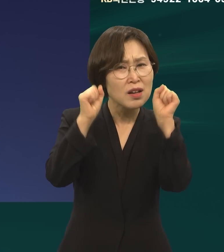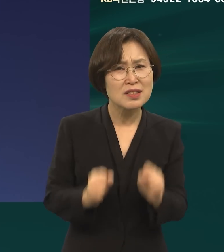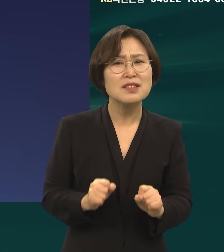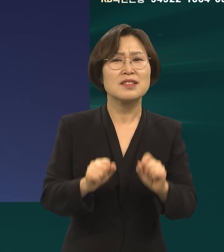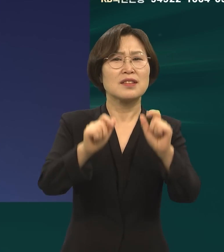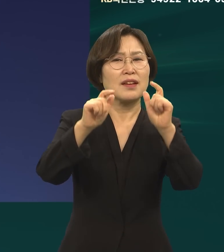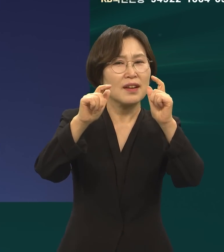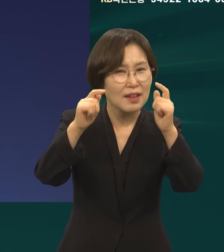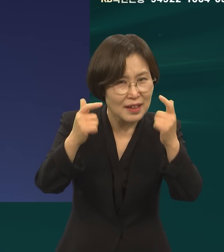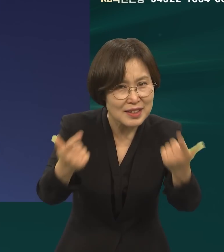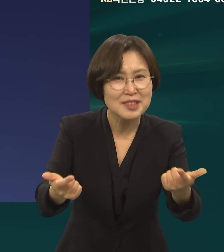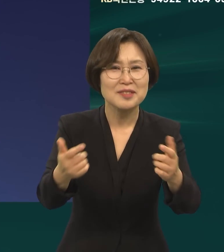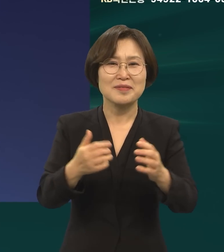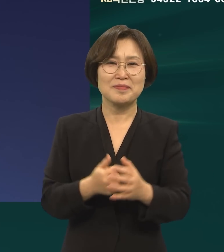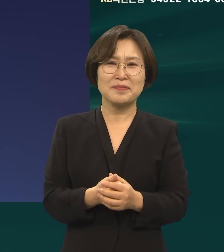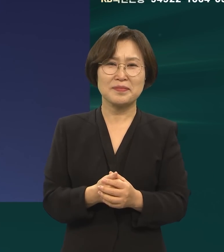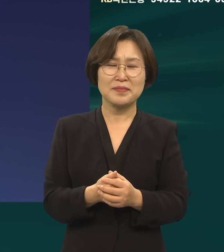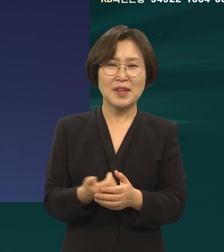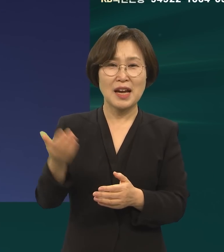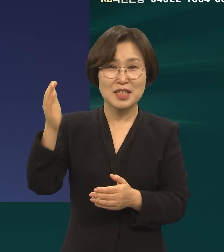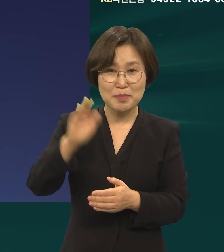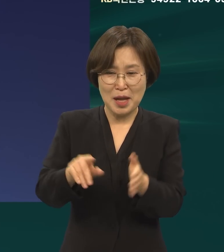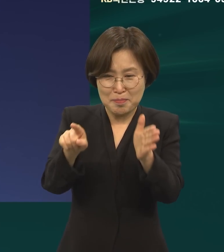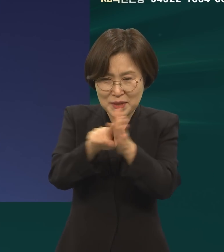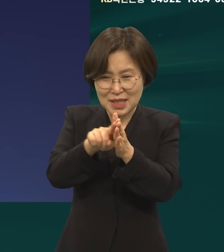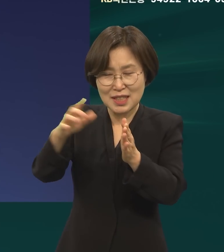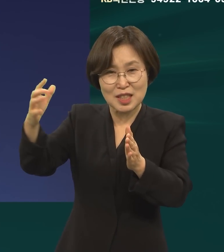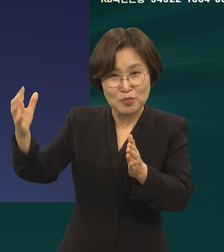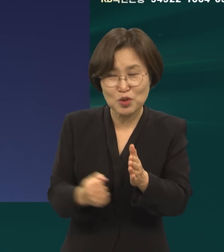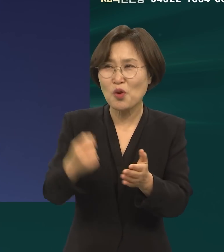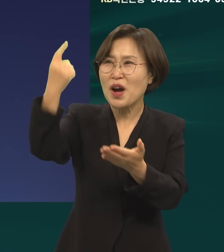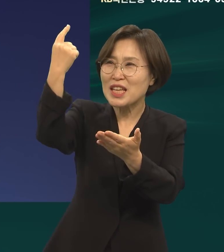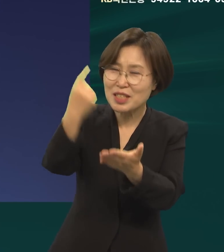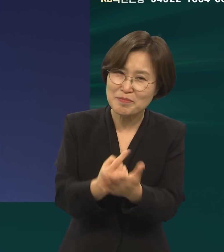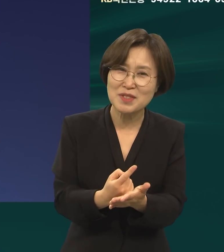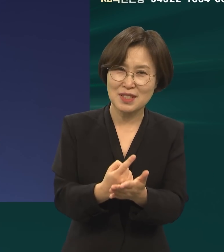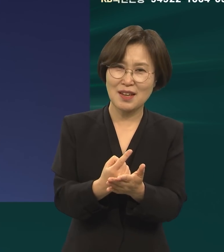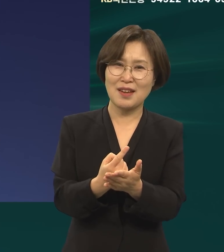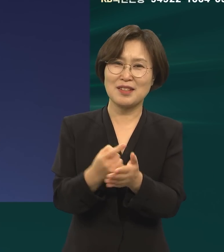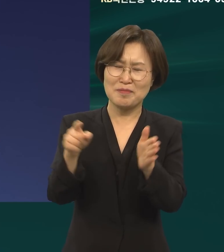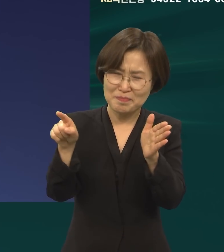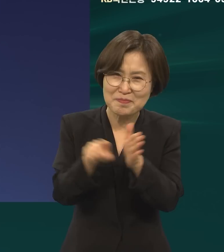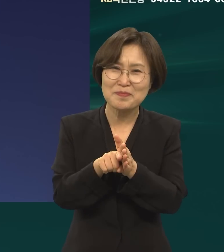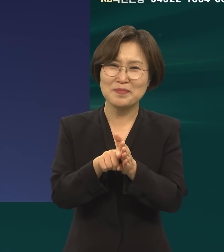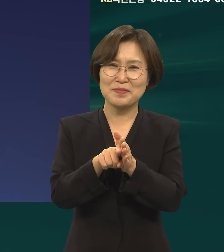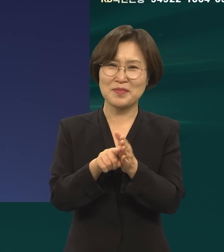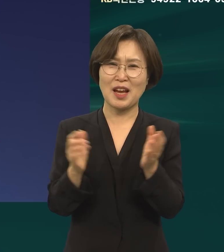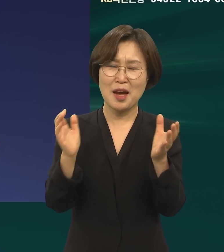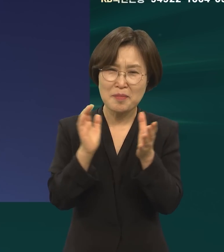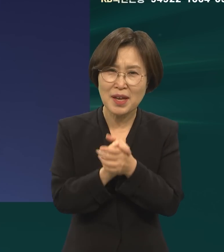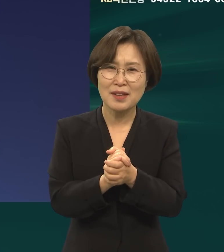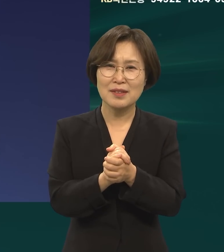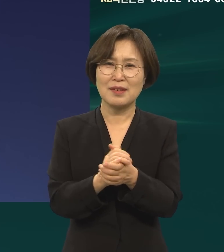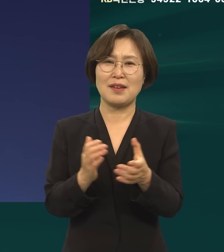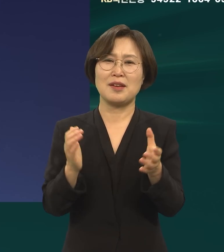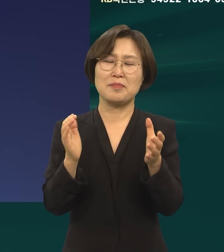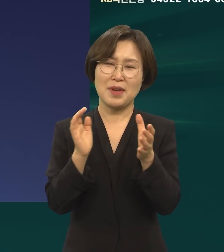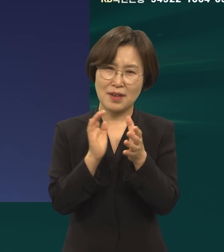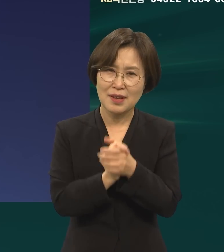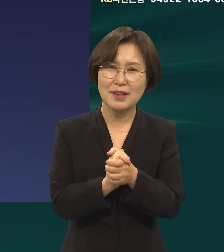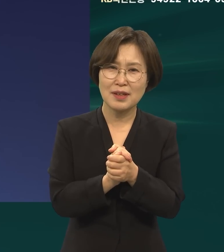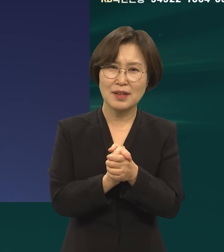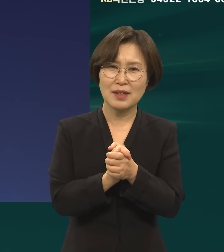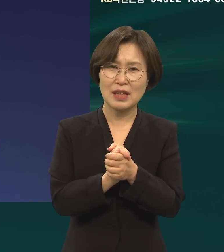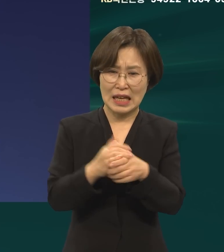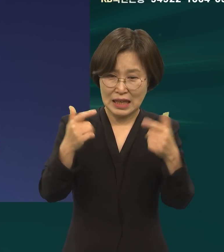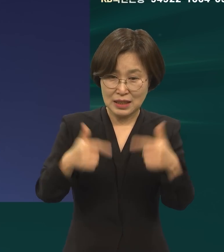육체적으로 부재인데 믿음으로 임재하는 것을. 아멘. 아멘. 여러분, 이들이